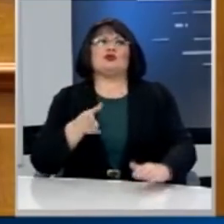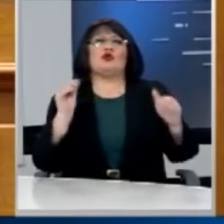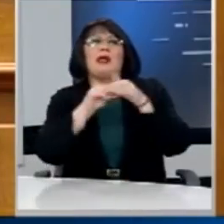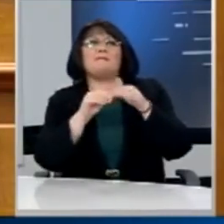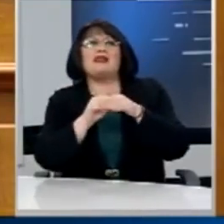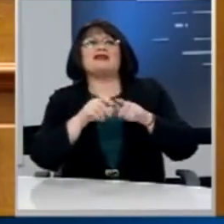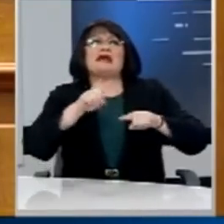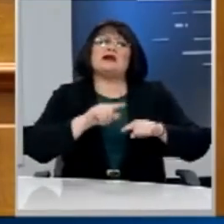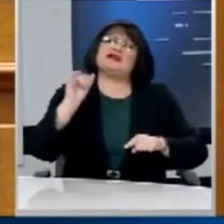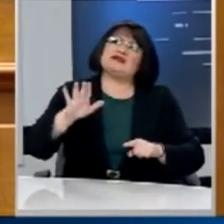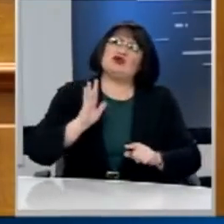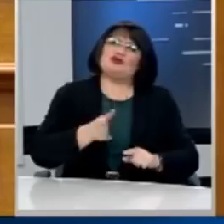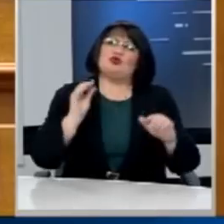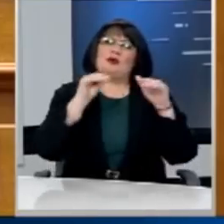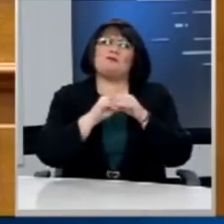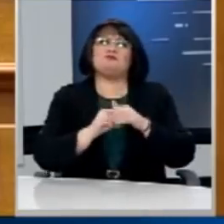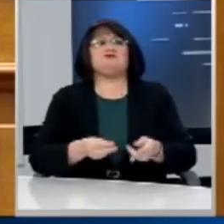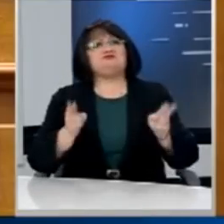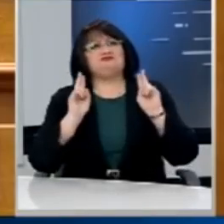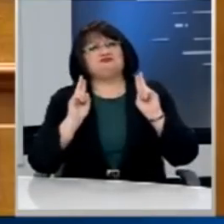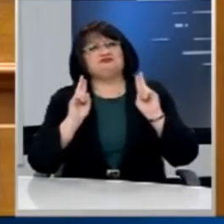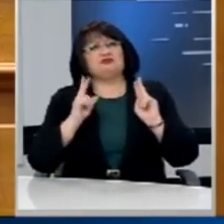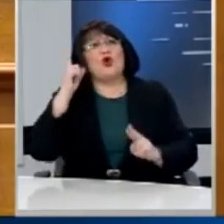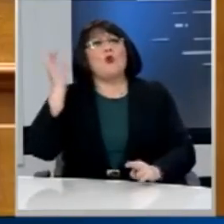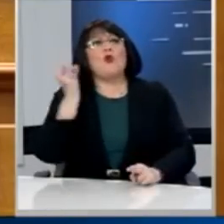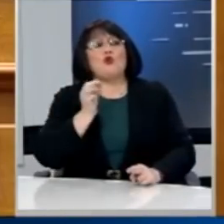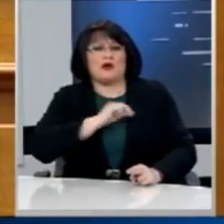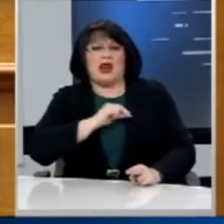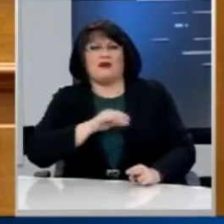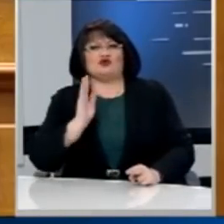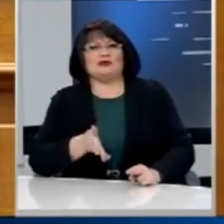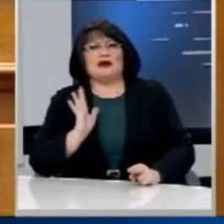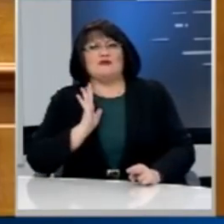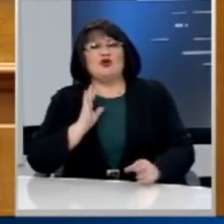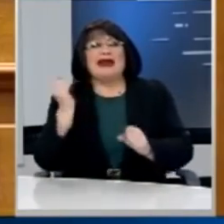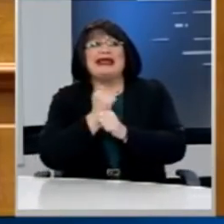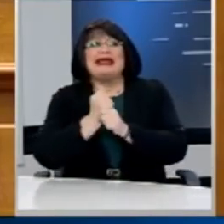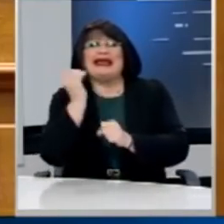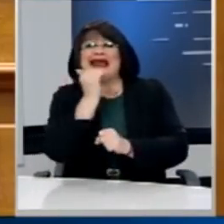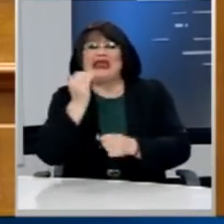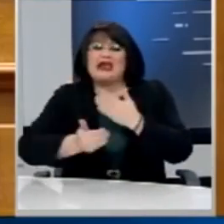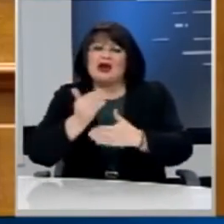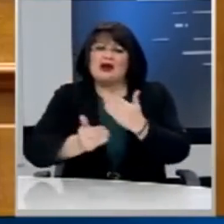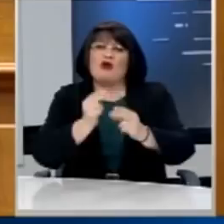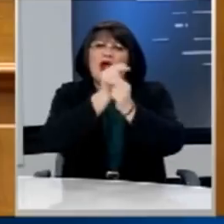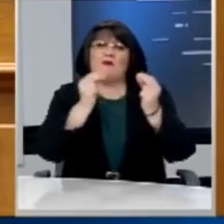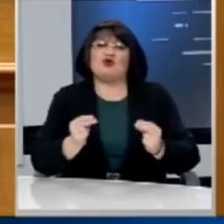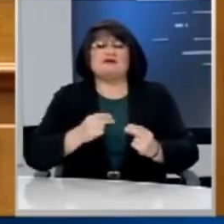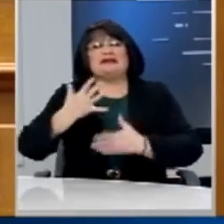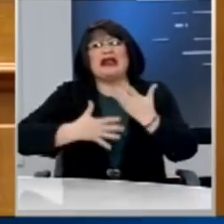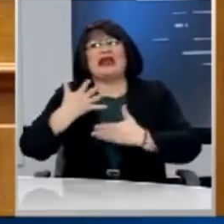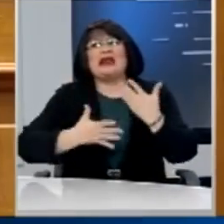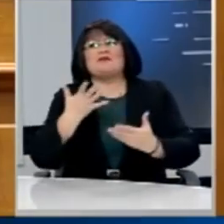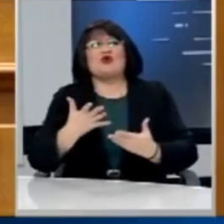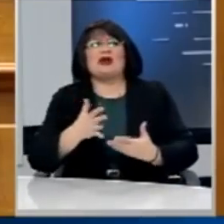είτε είναι Έλληνας είτε είναι ξένος, να προσδοκά σε ένα λογικό κέρδος και να κάνει τη δουλειά του γρήγορα και αποτελεσματικά, χωρίς να ταλαιπωρείται